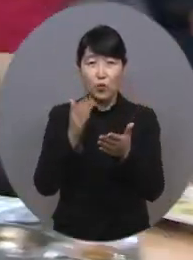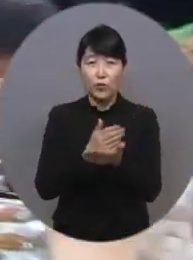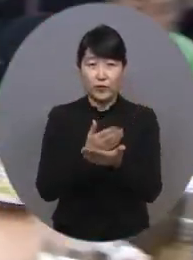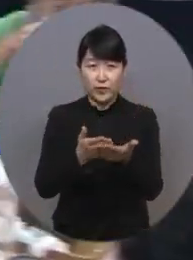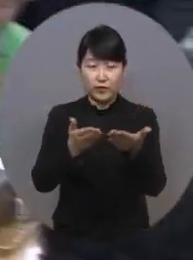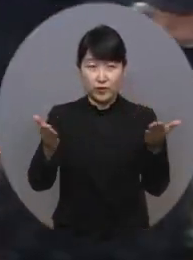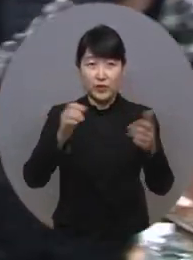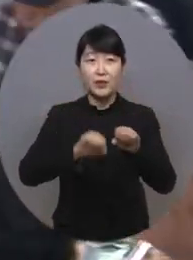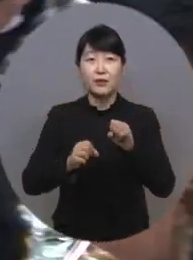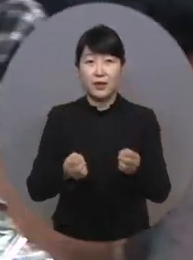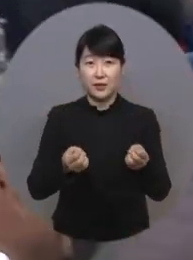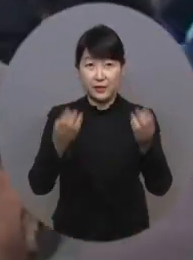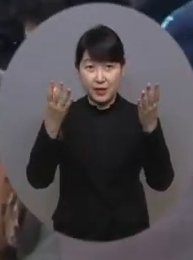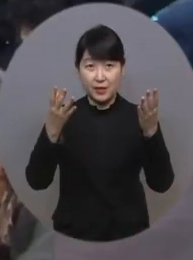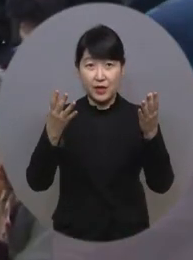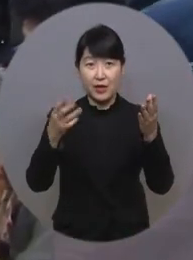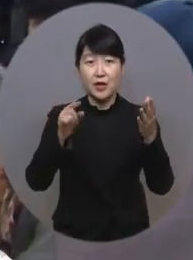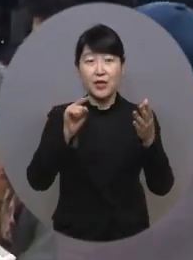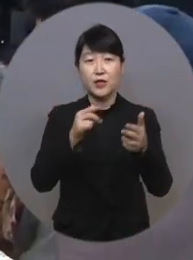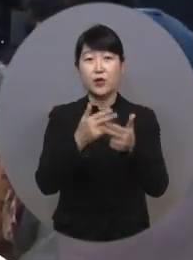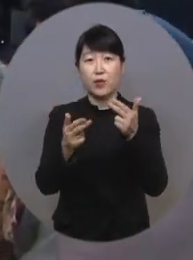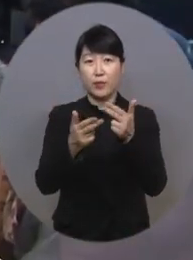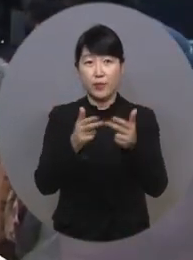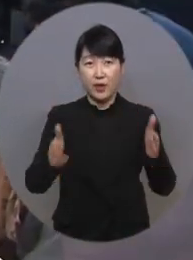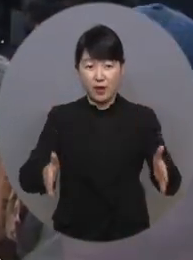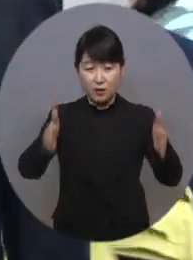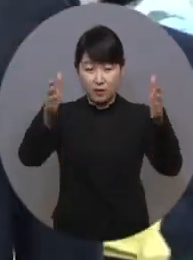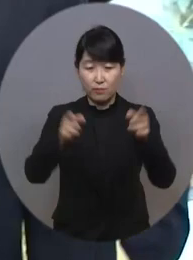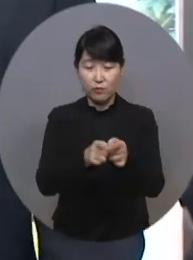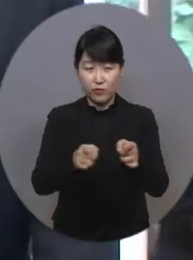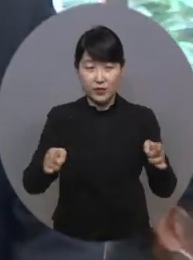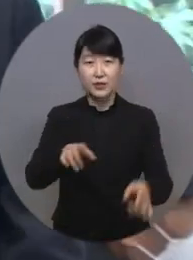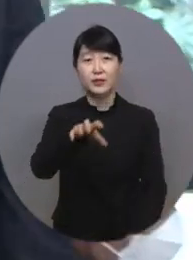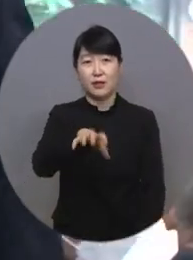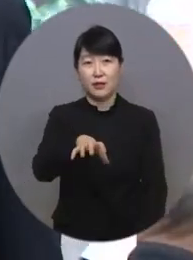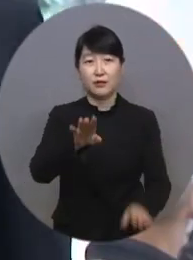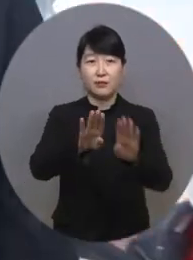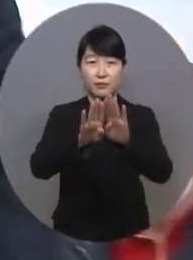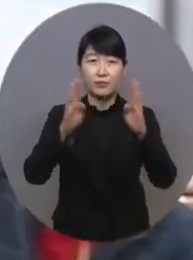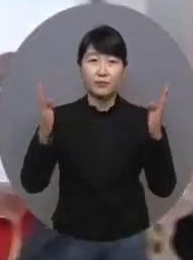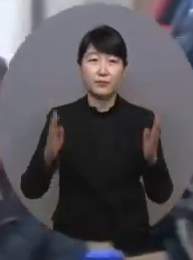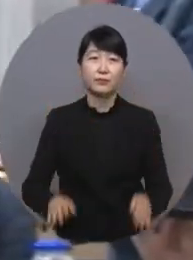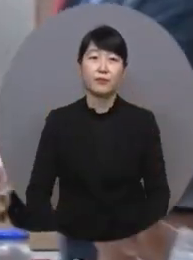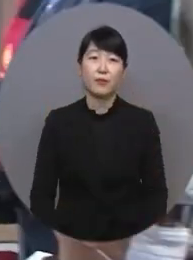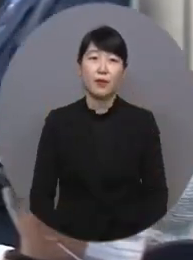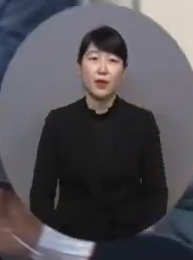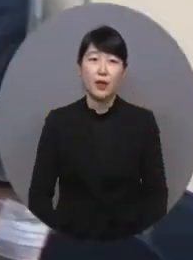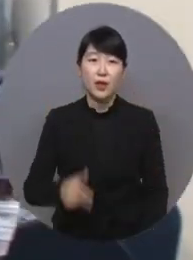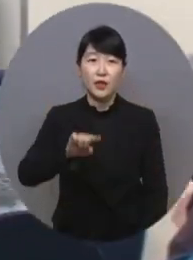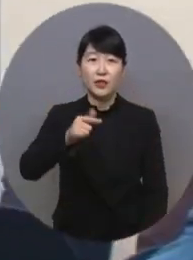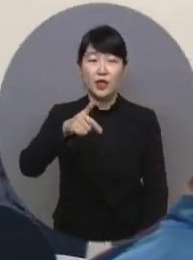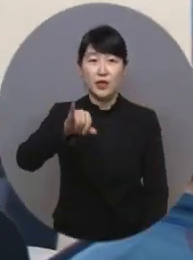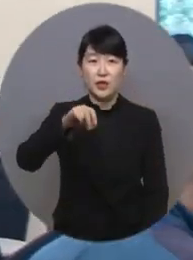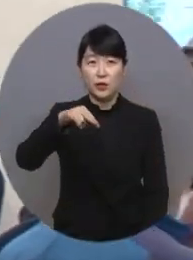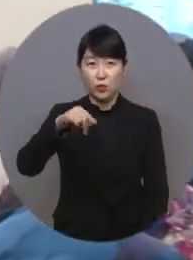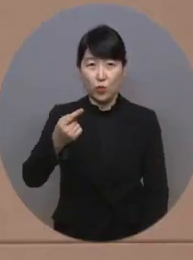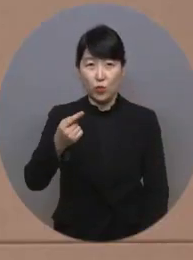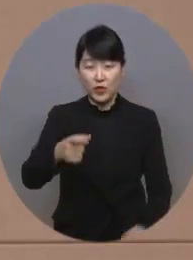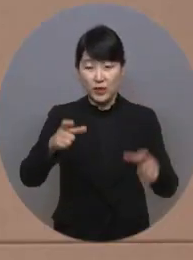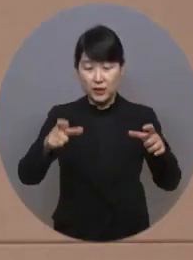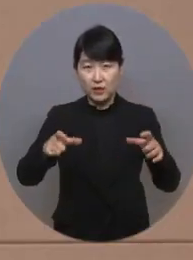1일 부산시 라이온스 지구별관 1층에서 열렸습니다. 이날 행사에서는 전기도 지구총재를